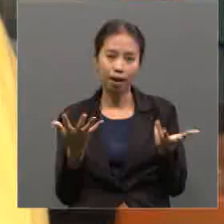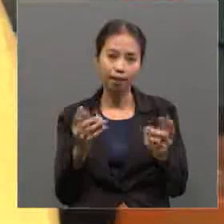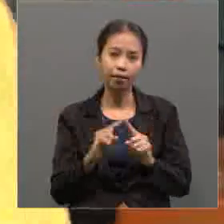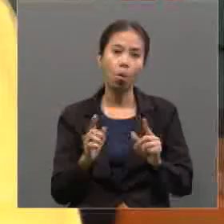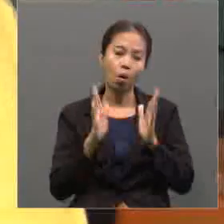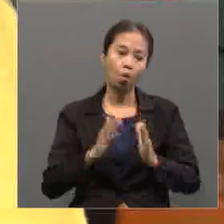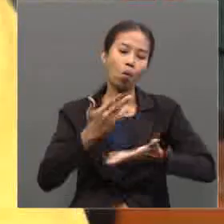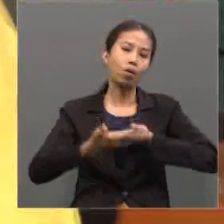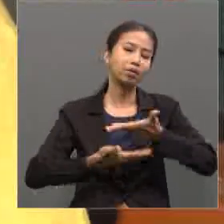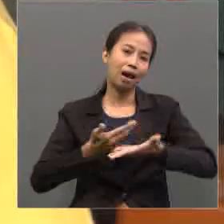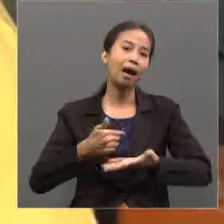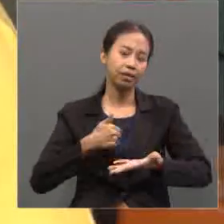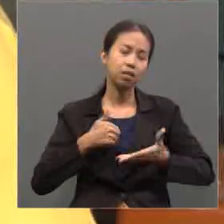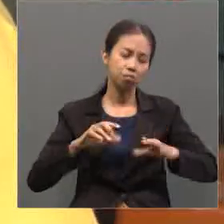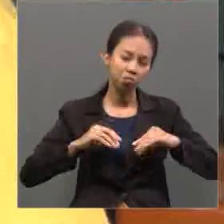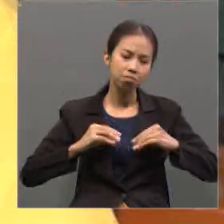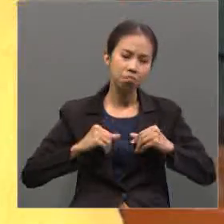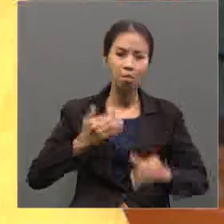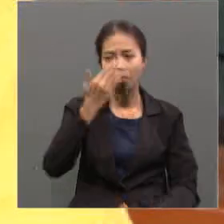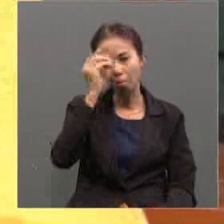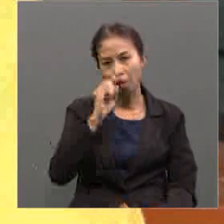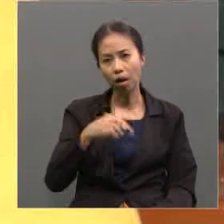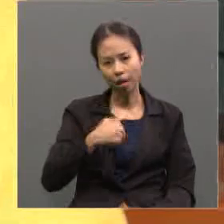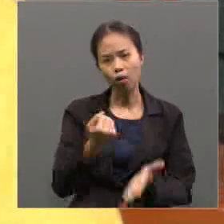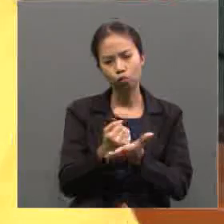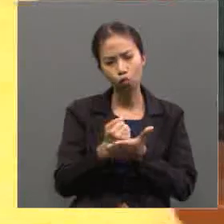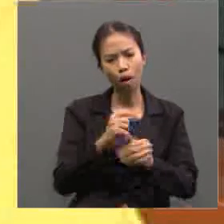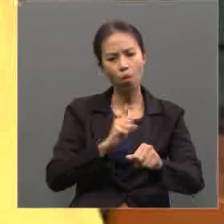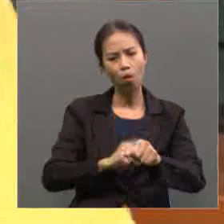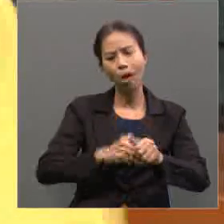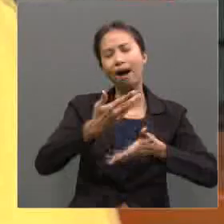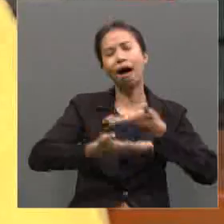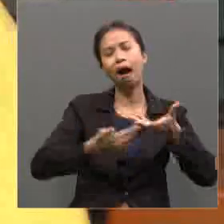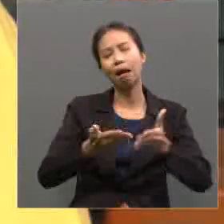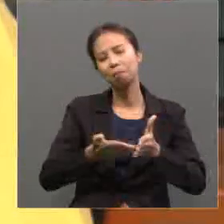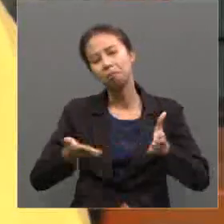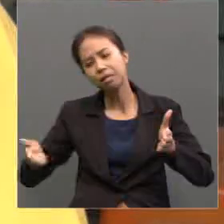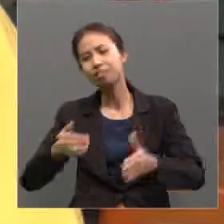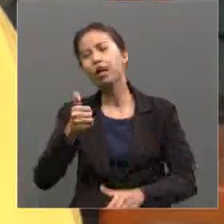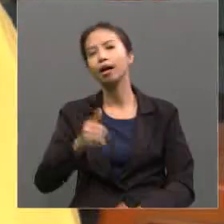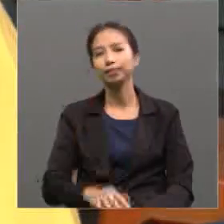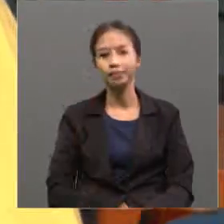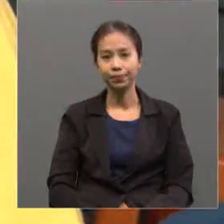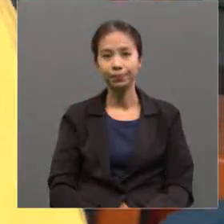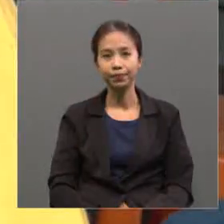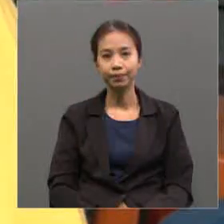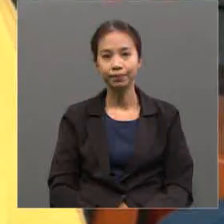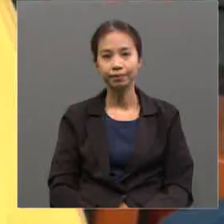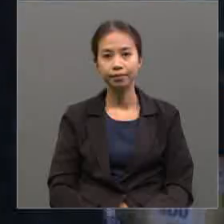แม่ค้าเราค่อนข้างเห็นด้วยอยู่แล้วเพราะว่ามันเป็นการยืดระยะเวลาในการค้าขายของพวกเราด้วยค่ะ